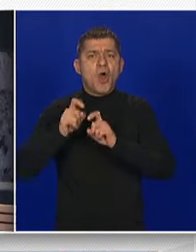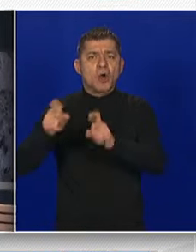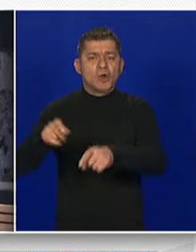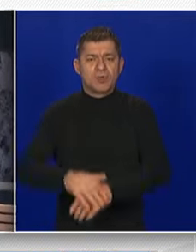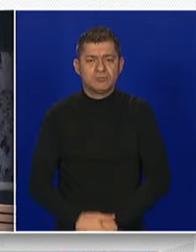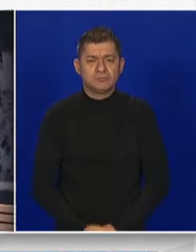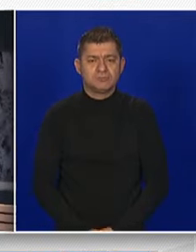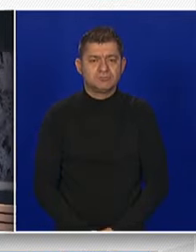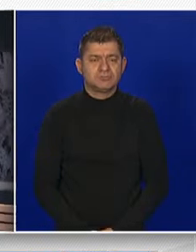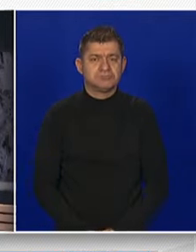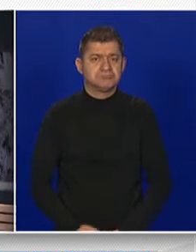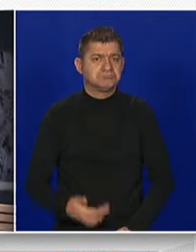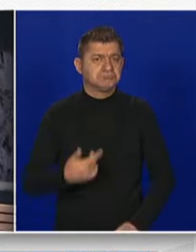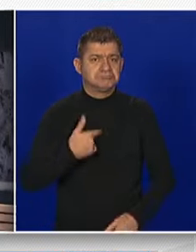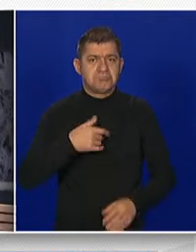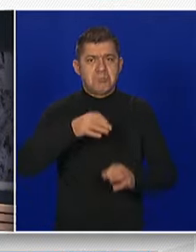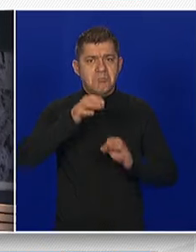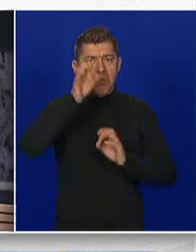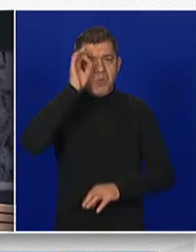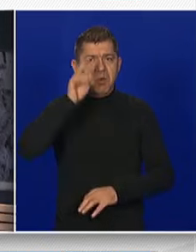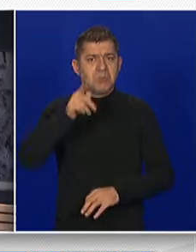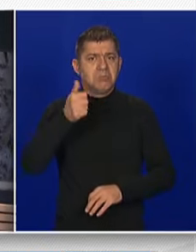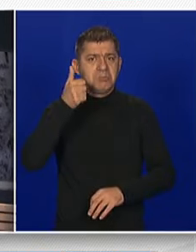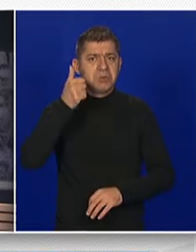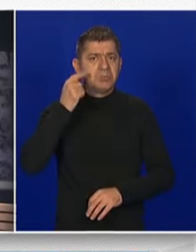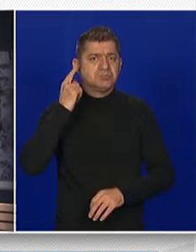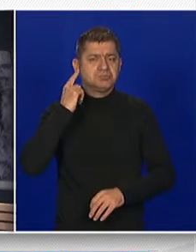Nemam nikakvih saznanja i ne vidim tu.